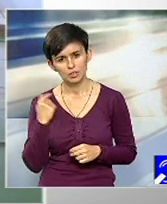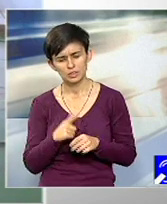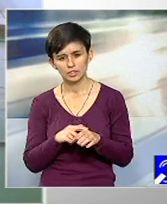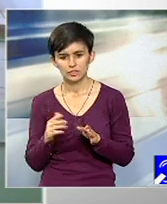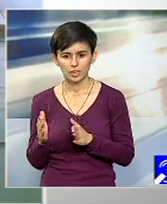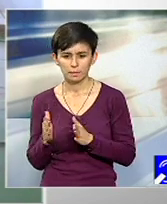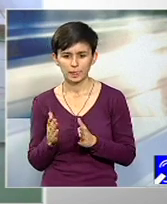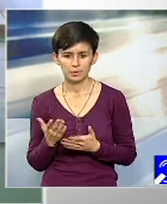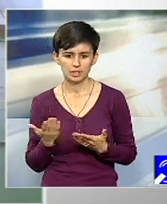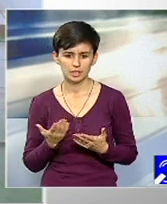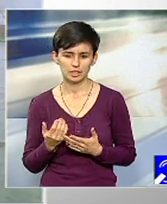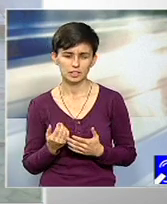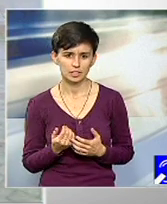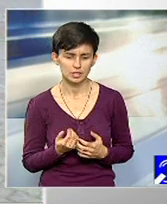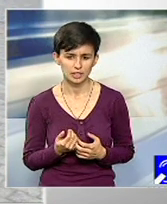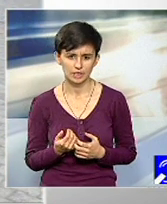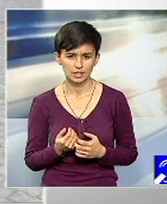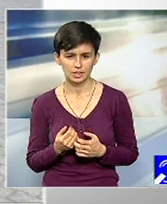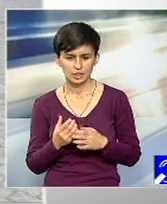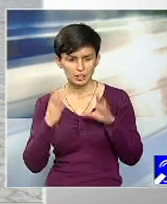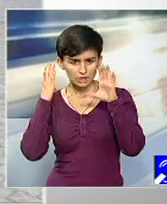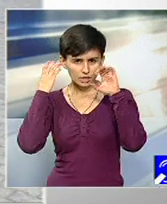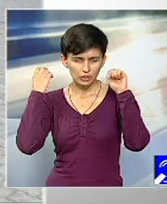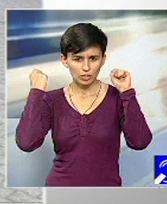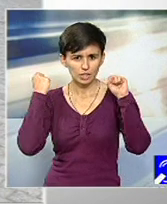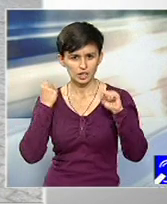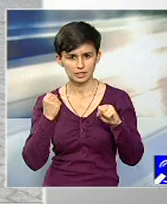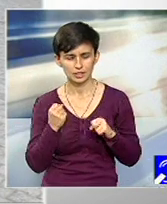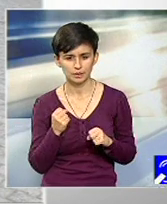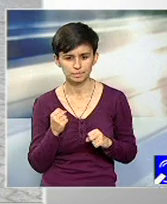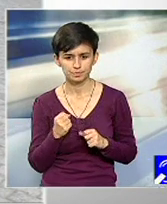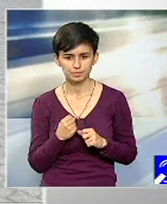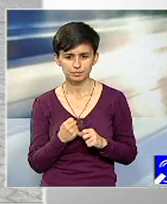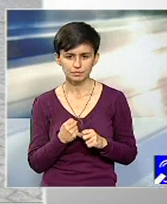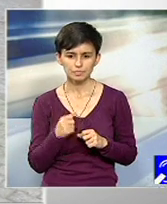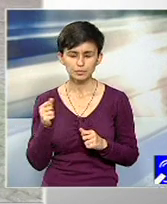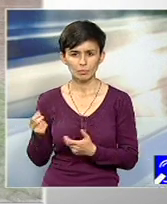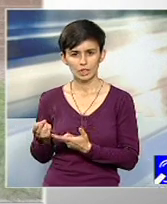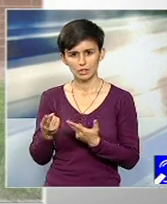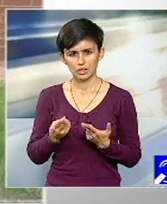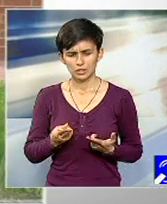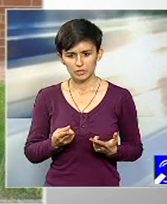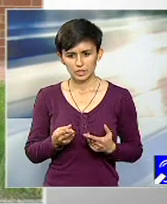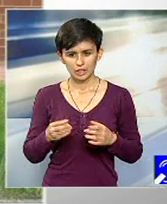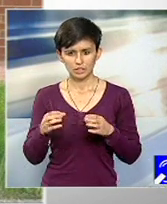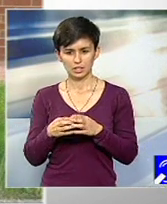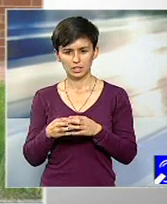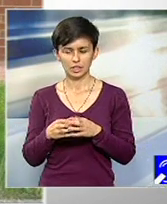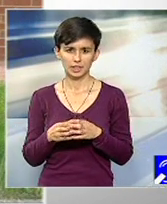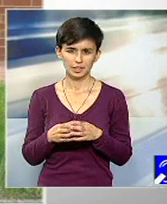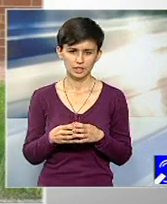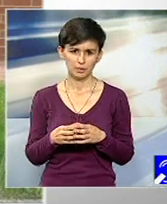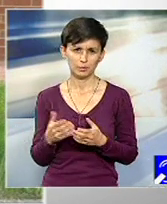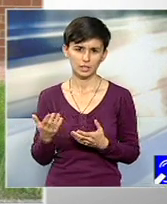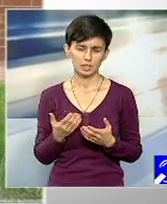momente, în Olanda, am fost ultima oară și am văzut o schemă la o echipă